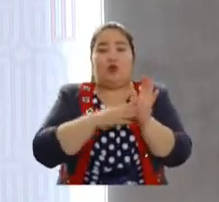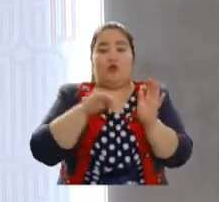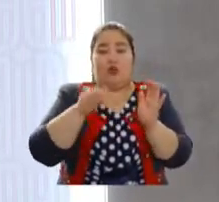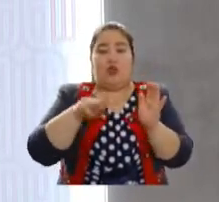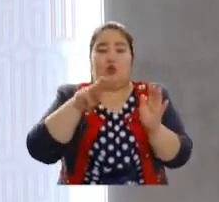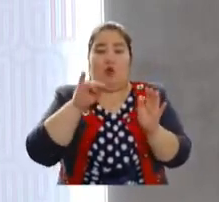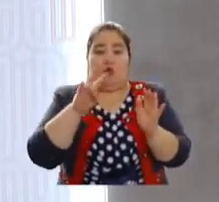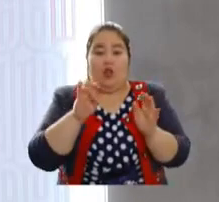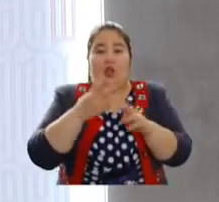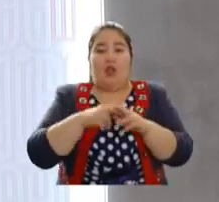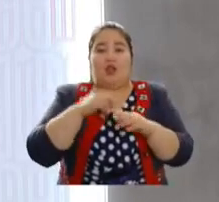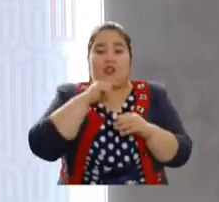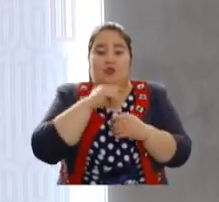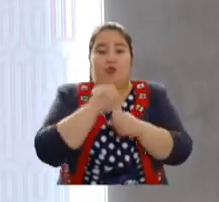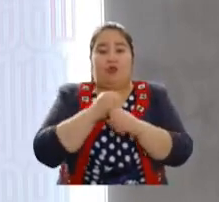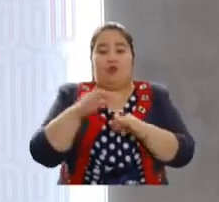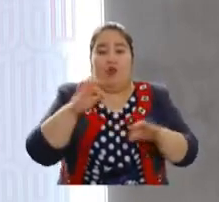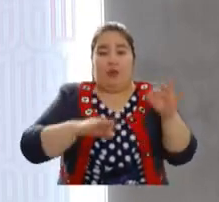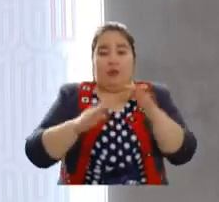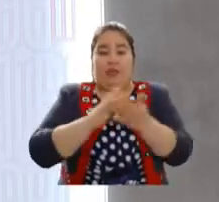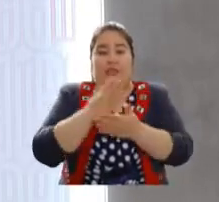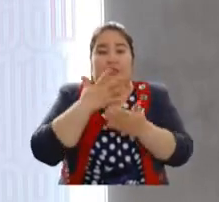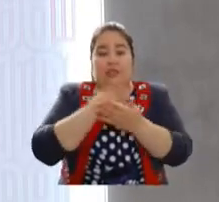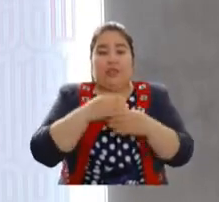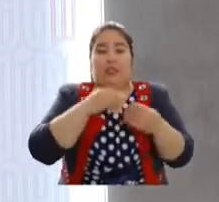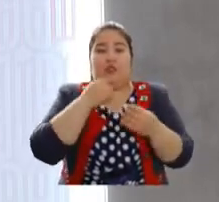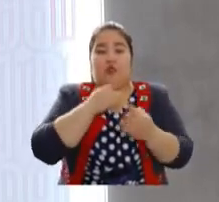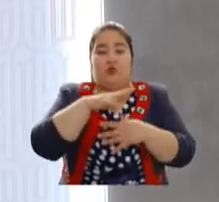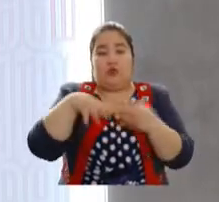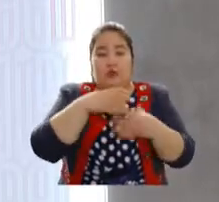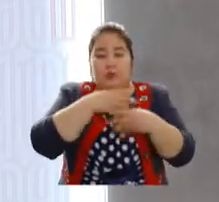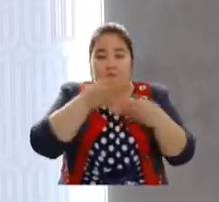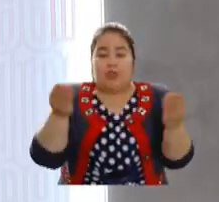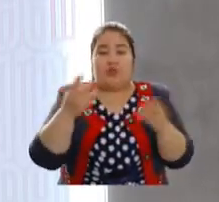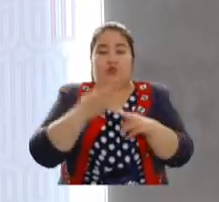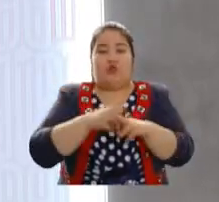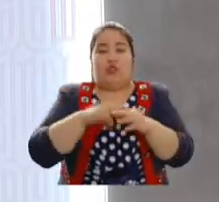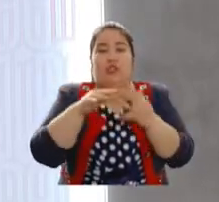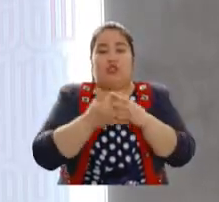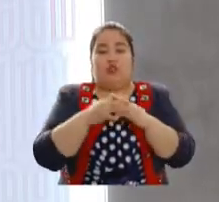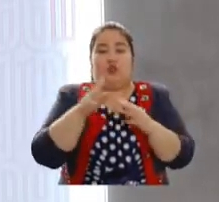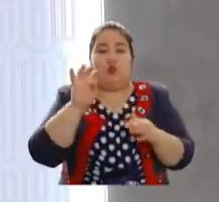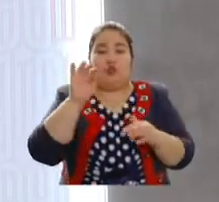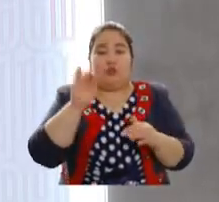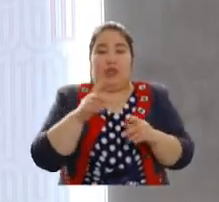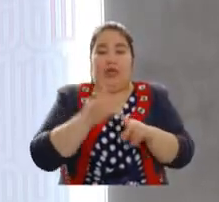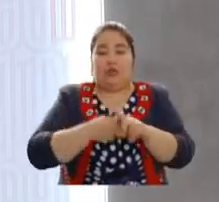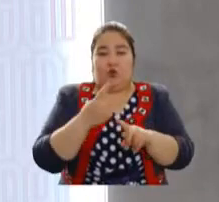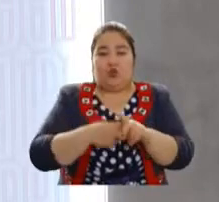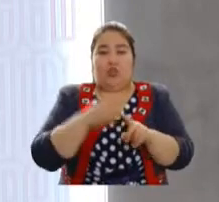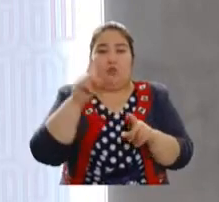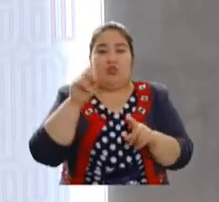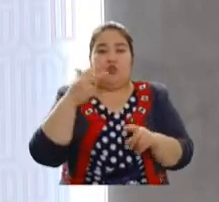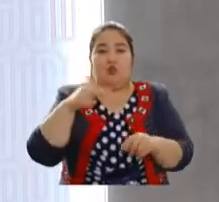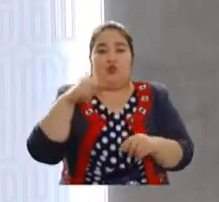26,9 million tonna, ijtimoiy soha obyektlari qishloq xo'jaligi mahsulotlarini, shundan 400,000 tonna kartoshka,